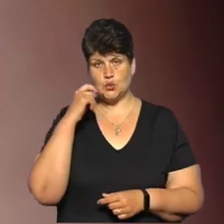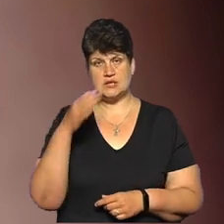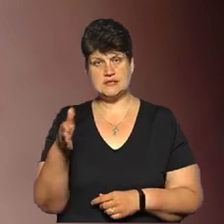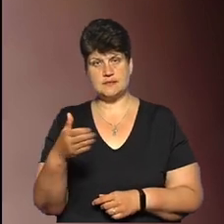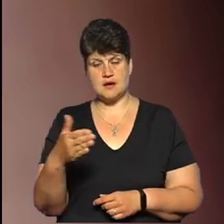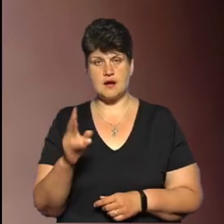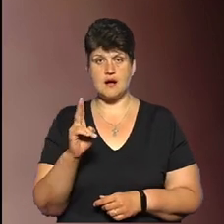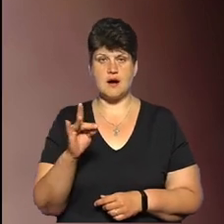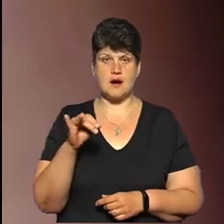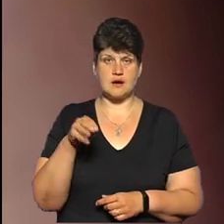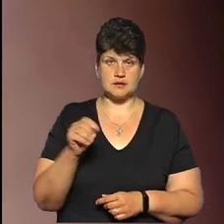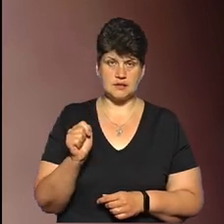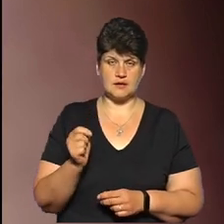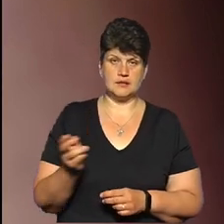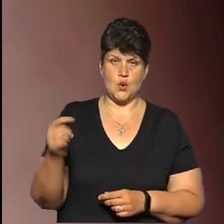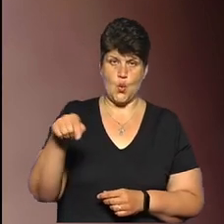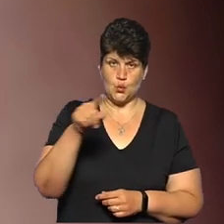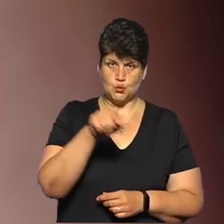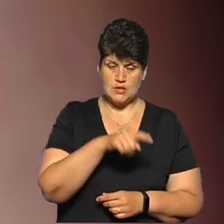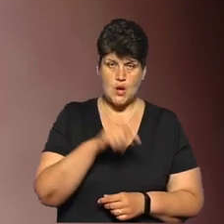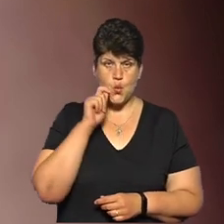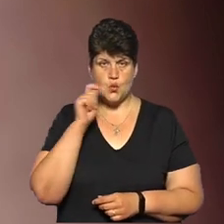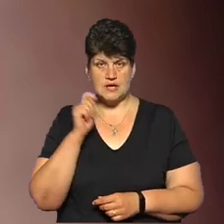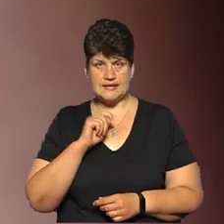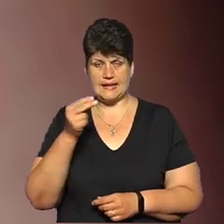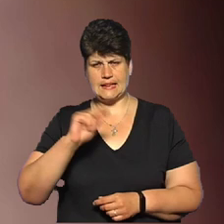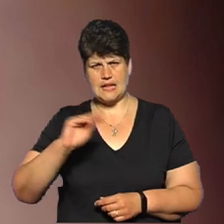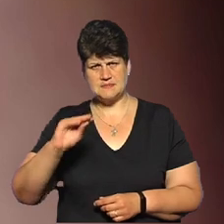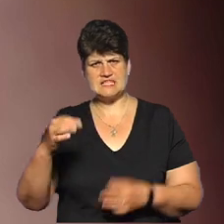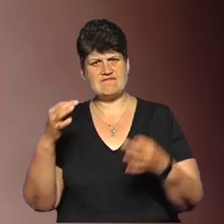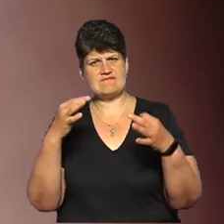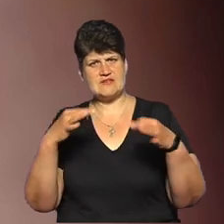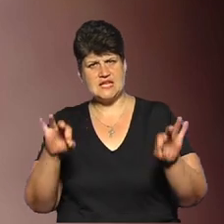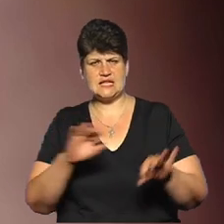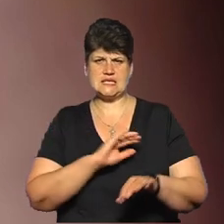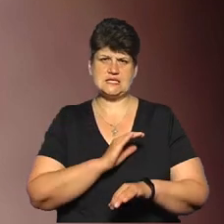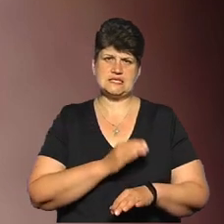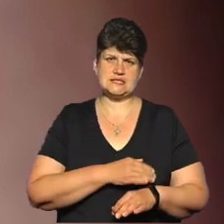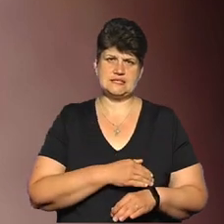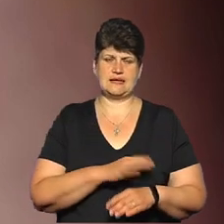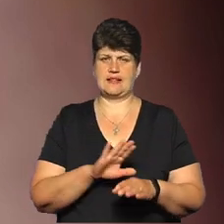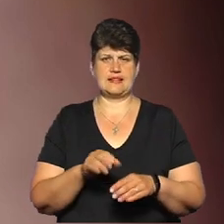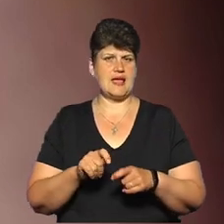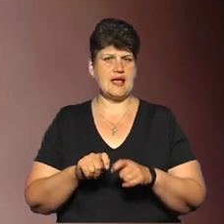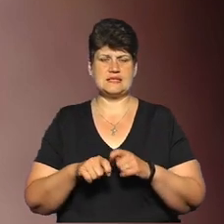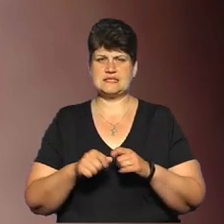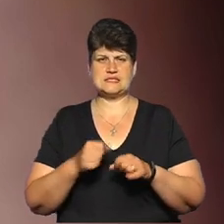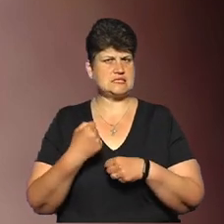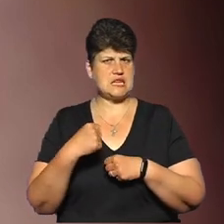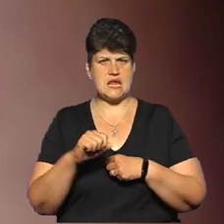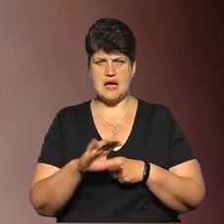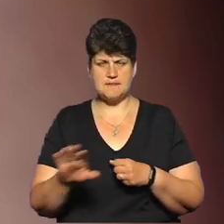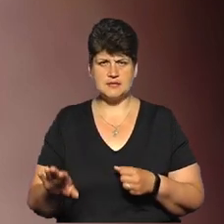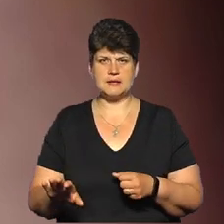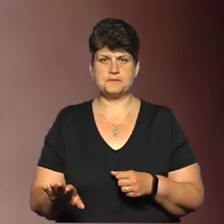контурна України, надписи там «Вільна», «Сильна», «Незламна». Час возраста нет і